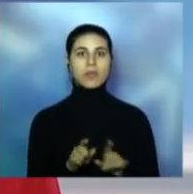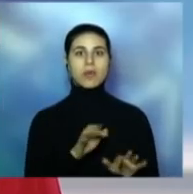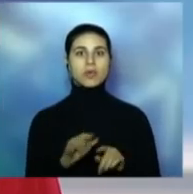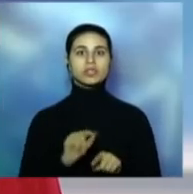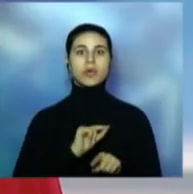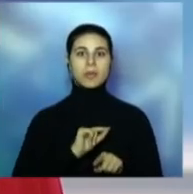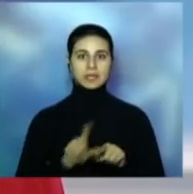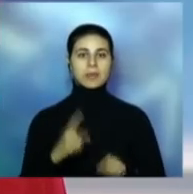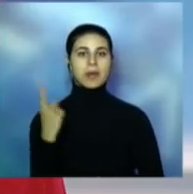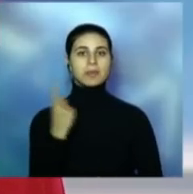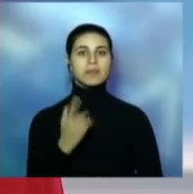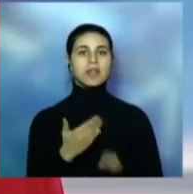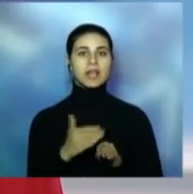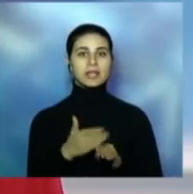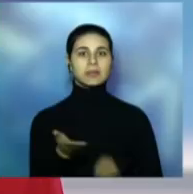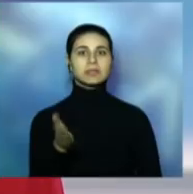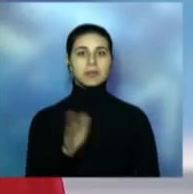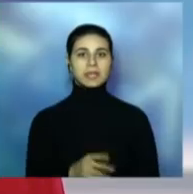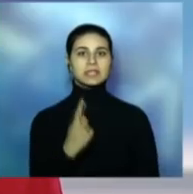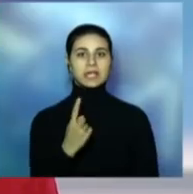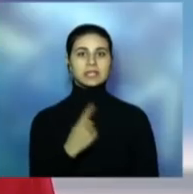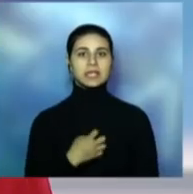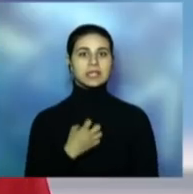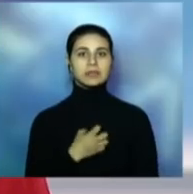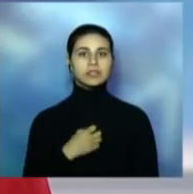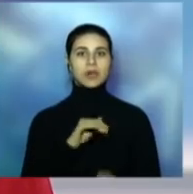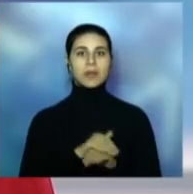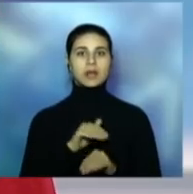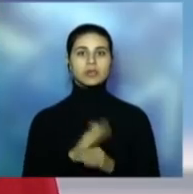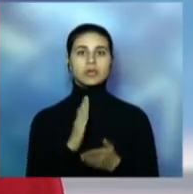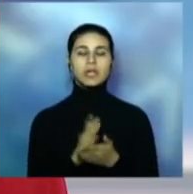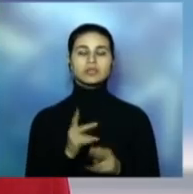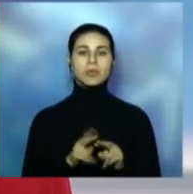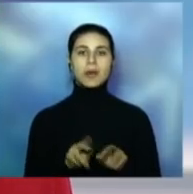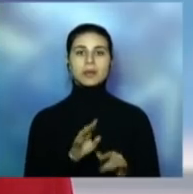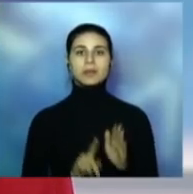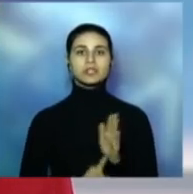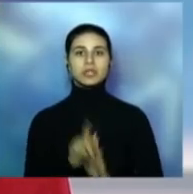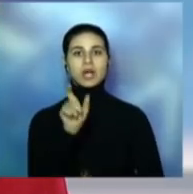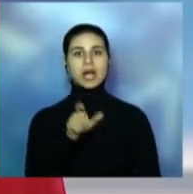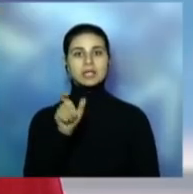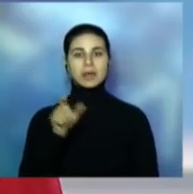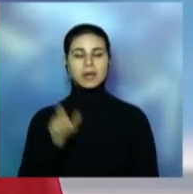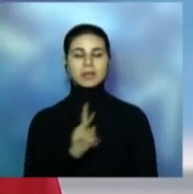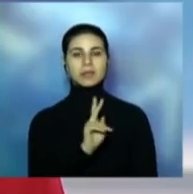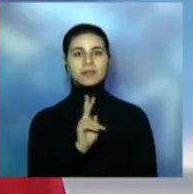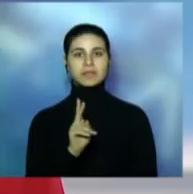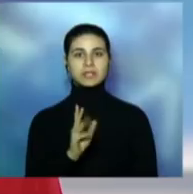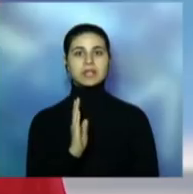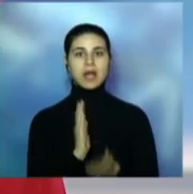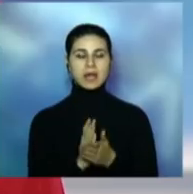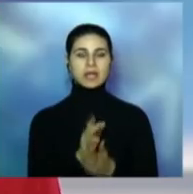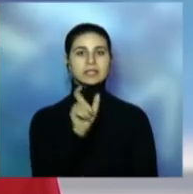ხდება, პირველ ეტაპზე მაინც ერთ-ერთი მნიშვნელოვანი ფაქტორია, რომ ამ კამპანიაში ჩაერთონ ადამიანები, რომლებიც